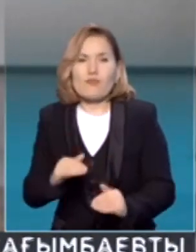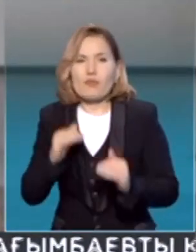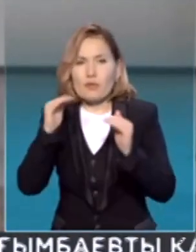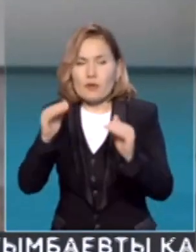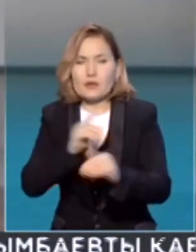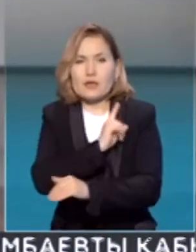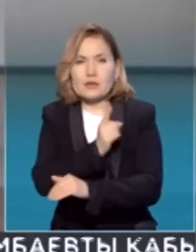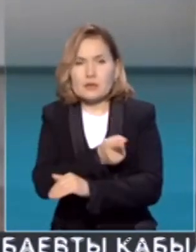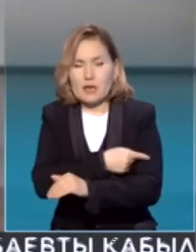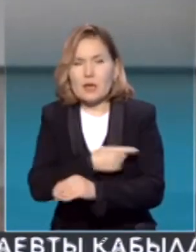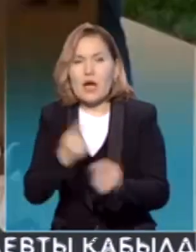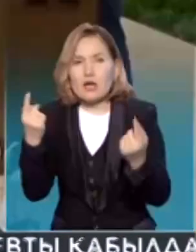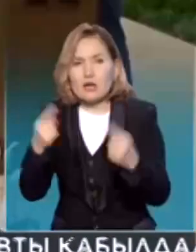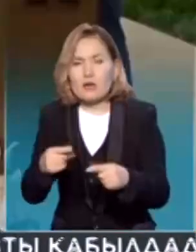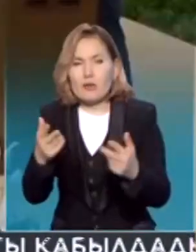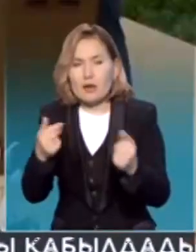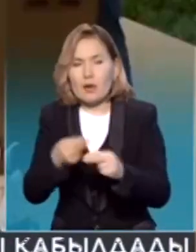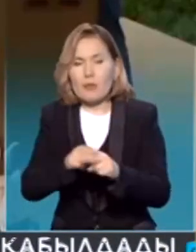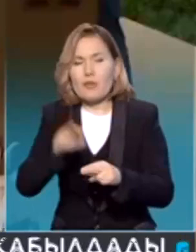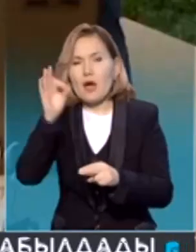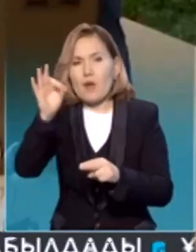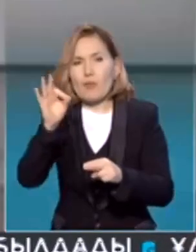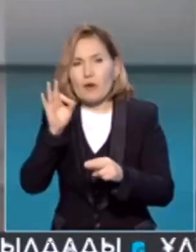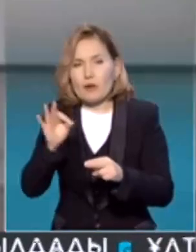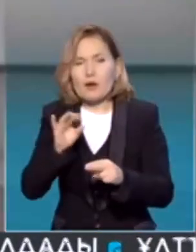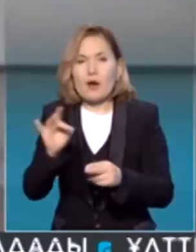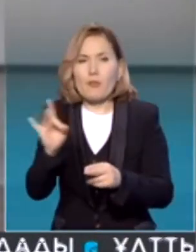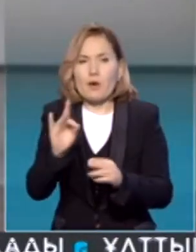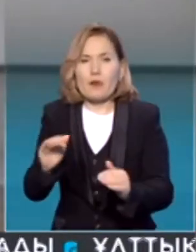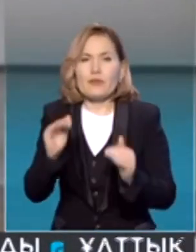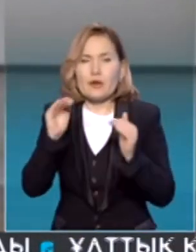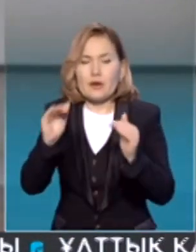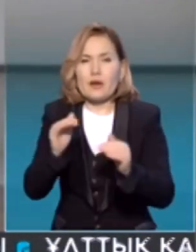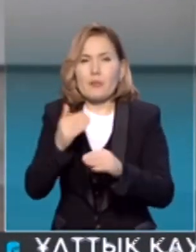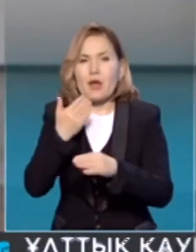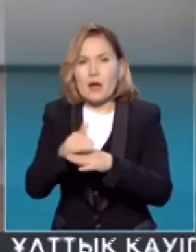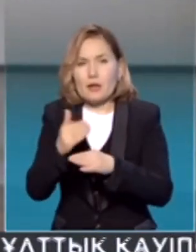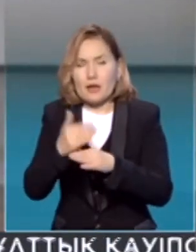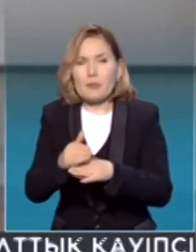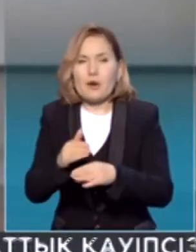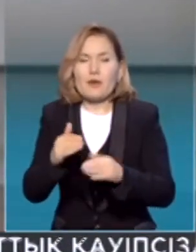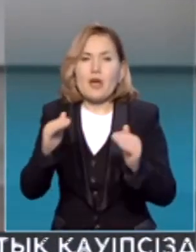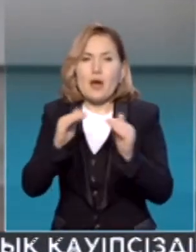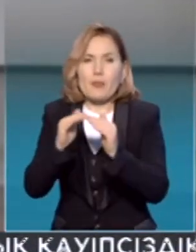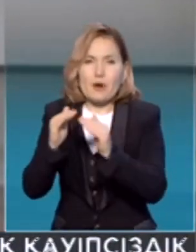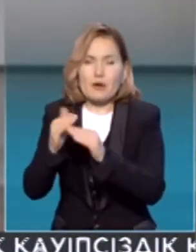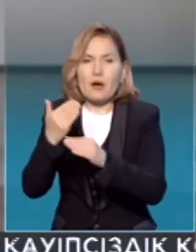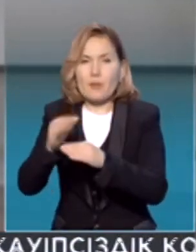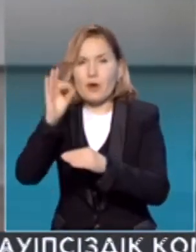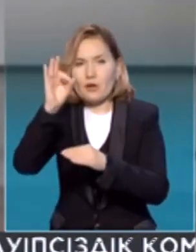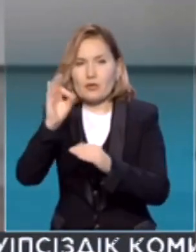мүлдем жауапсыздық болар еді. Бұл пайыздық мөлшерлемелердің өсуіне, несие карталарының, ипотеканың